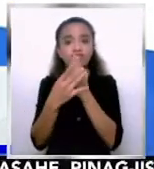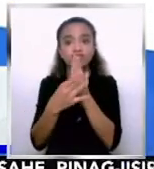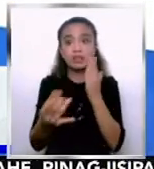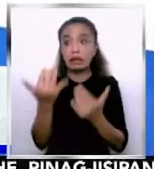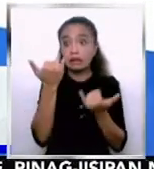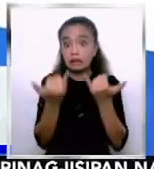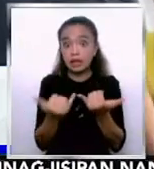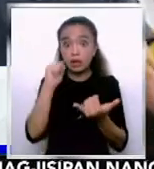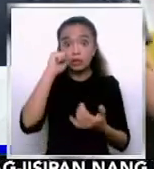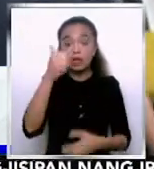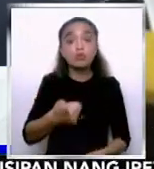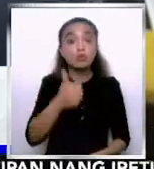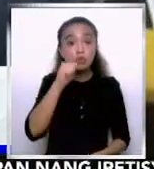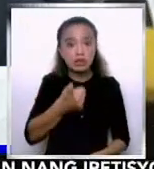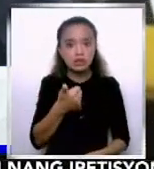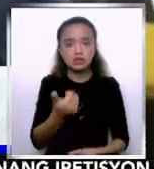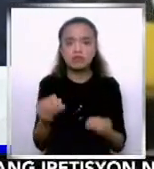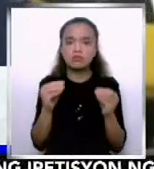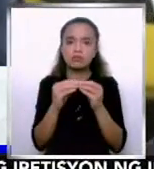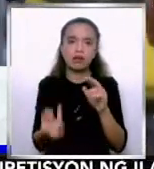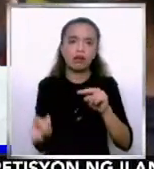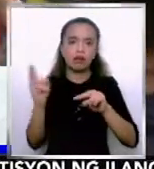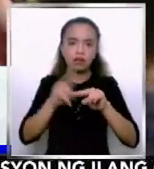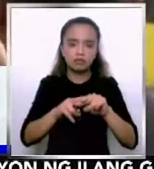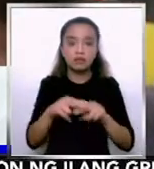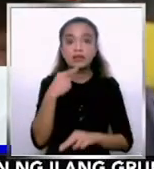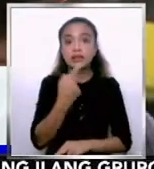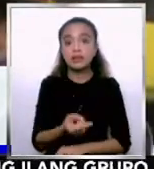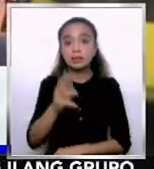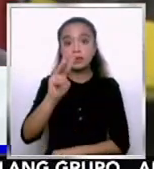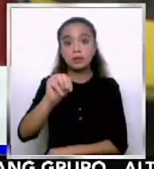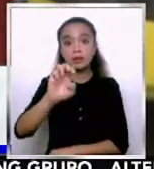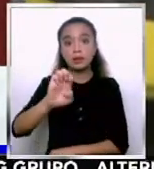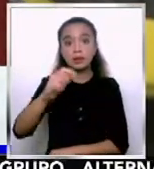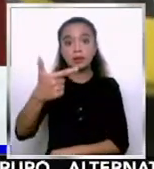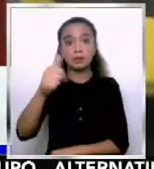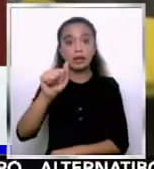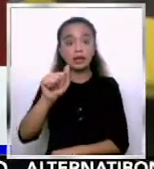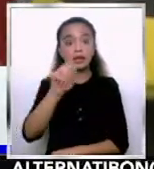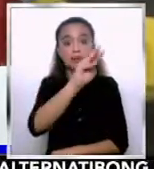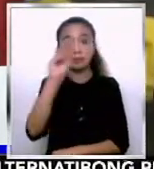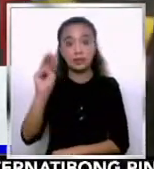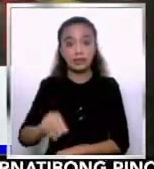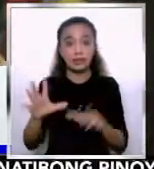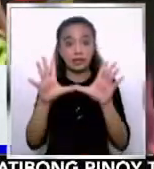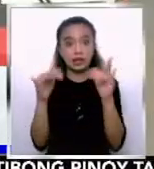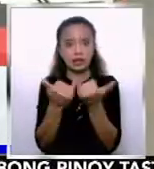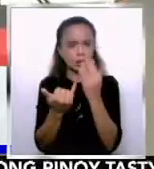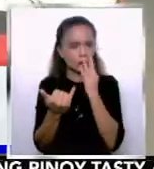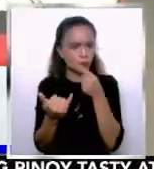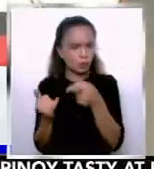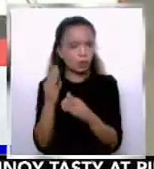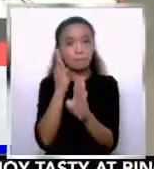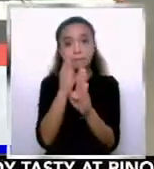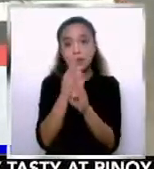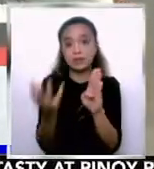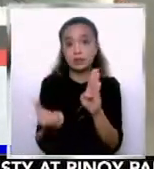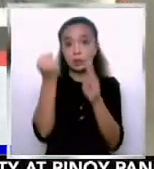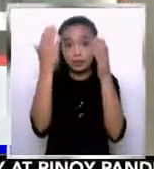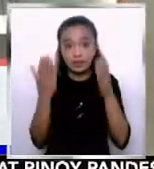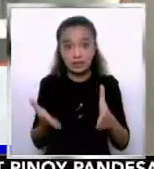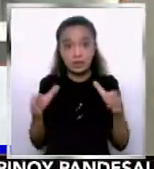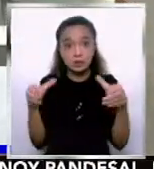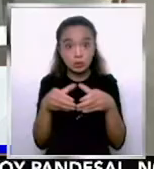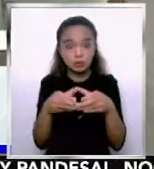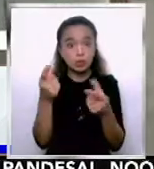price hike na naman. Kaya ayon sa Mega Manila Consortium Corporation, grupo ng mga bus operators sa Pilipinas, iniisip nila magpetisyon sa